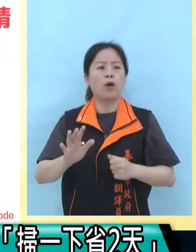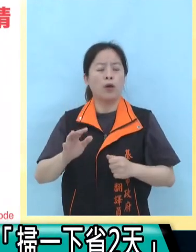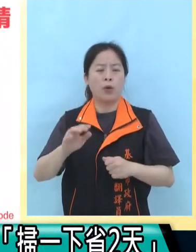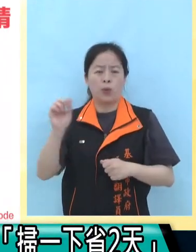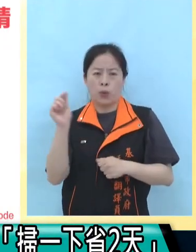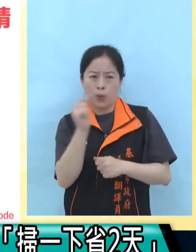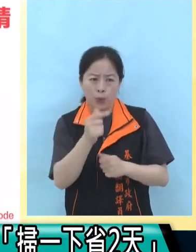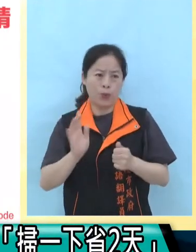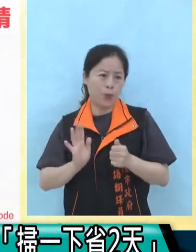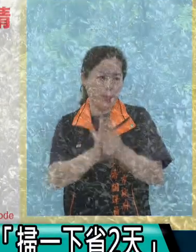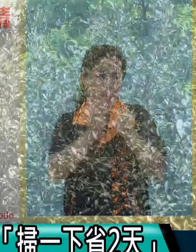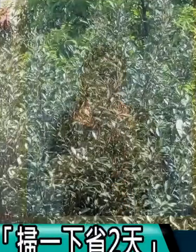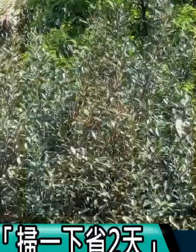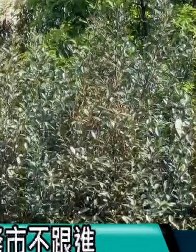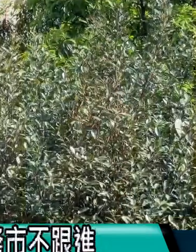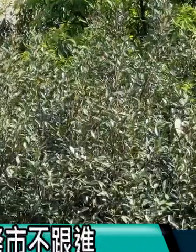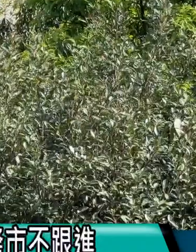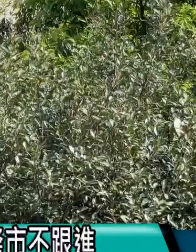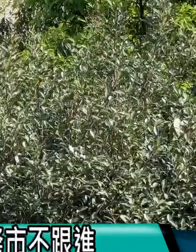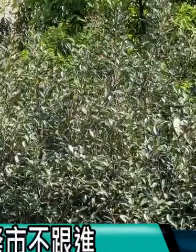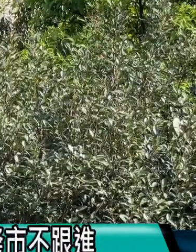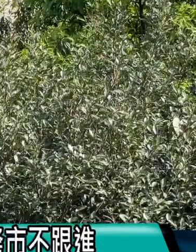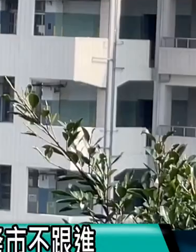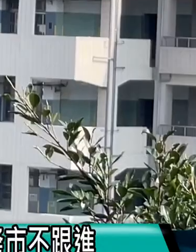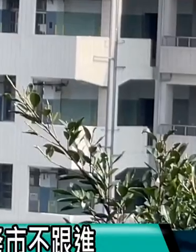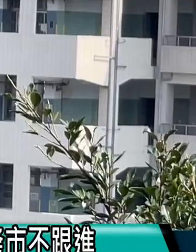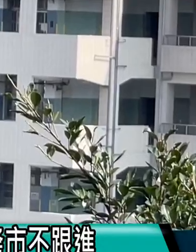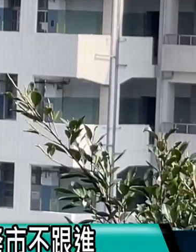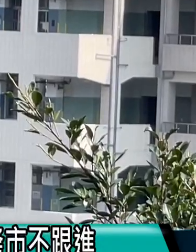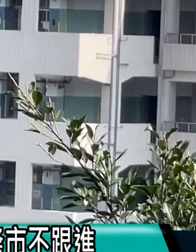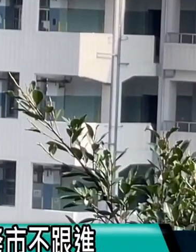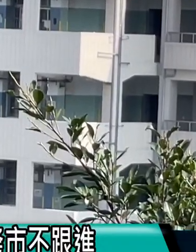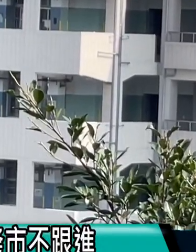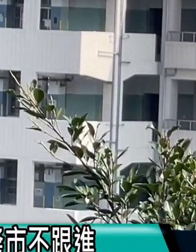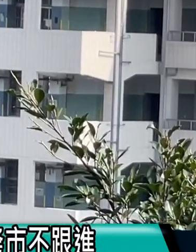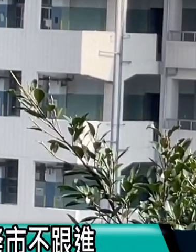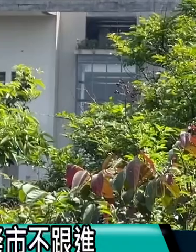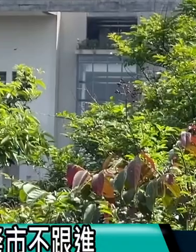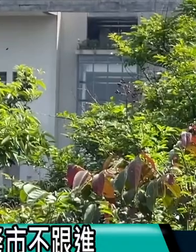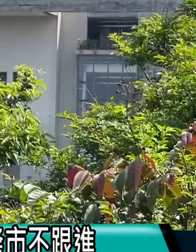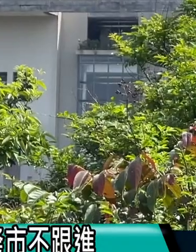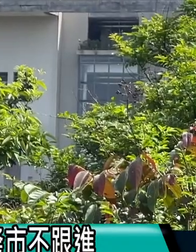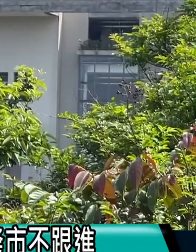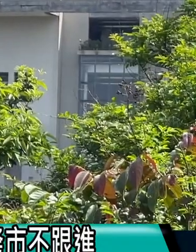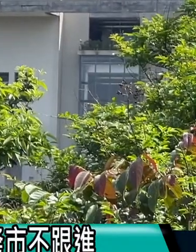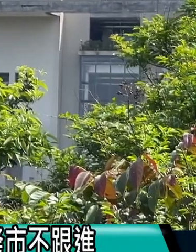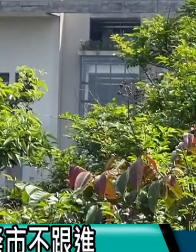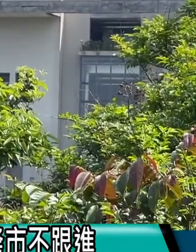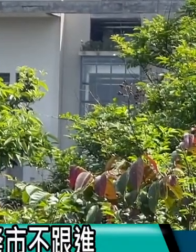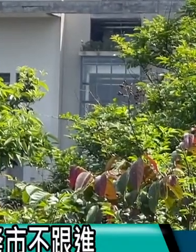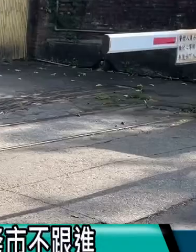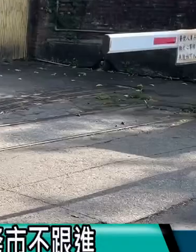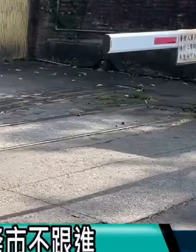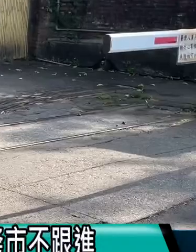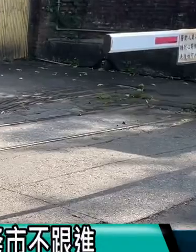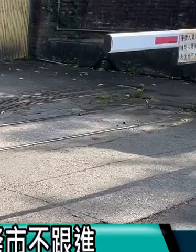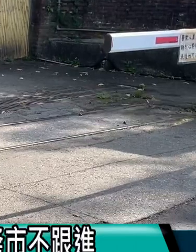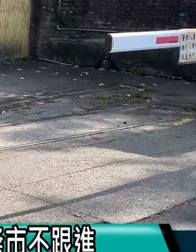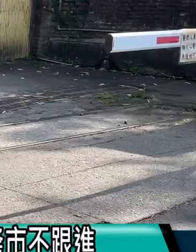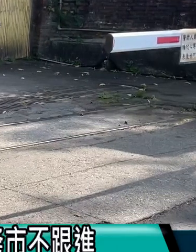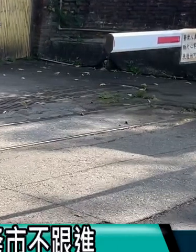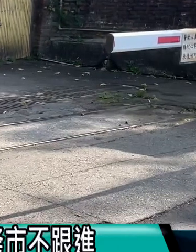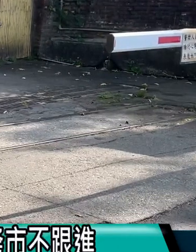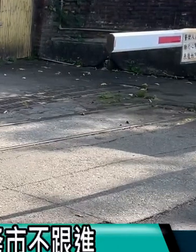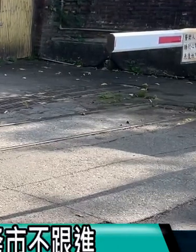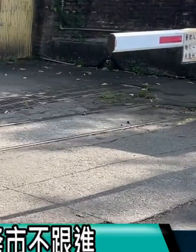快的一个服务。 至于校园停课部分，因为疫情持续扩大，很多家长都在问是否跟进台北